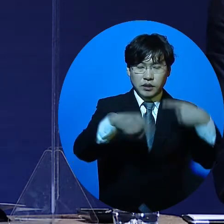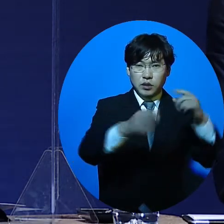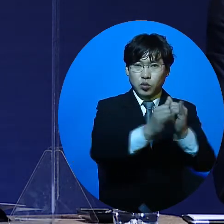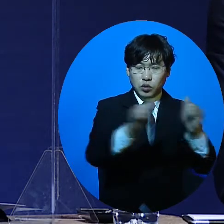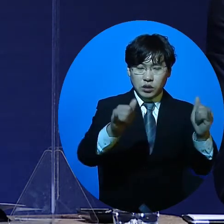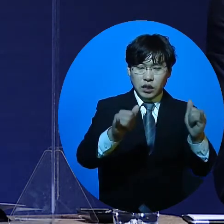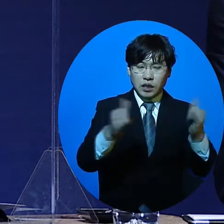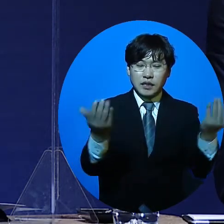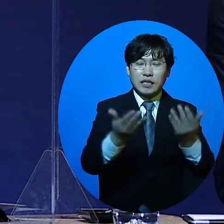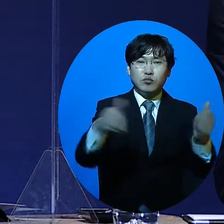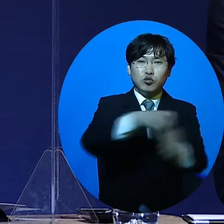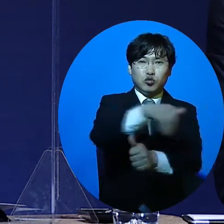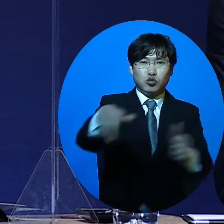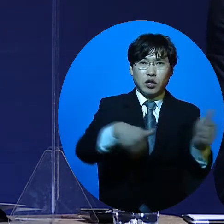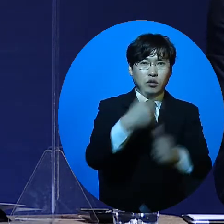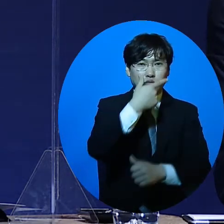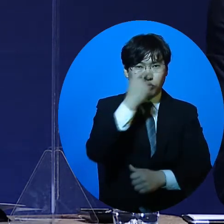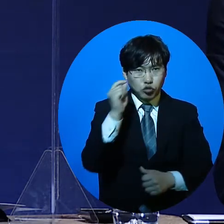근무